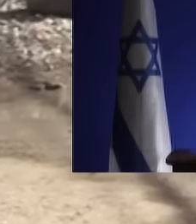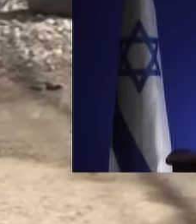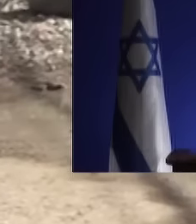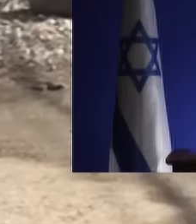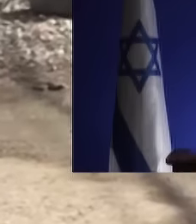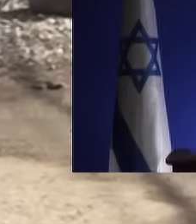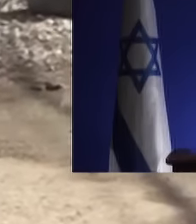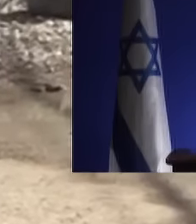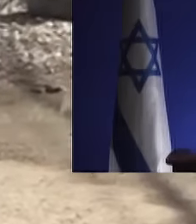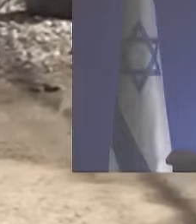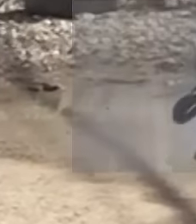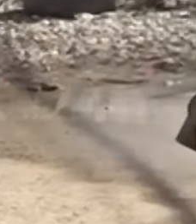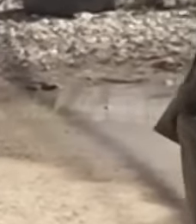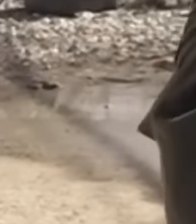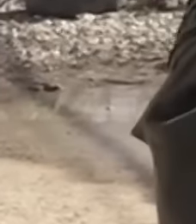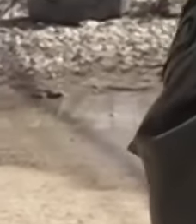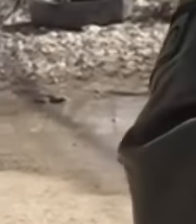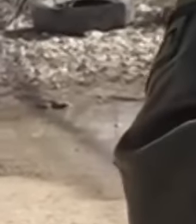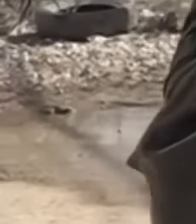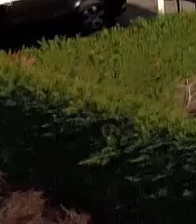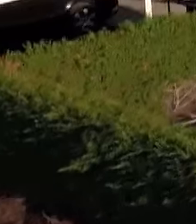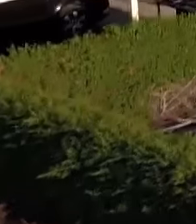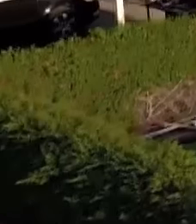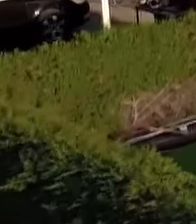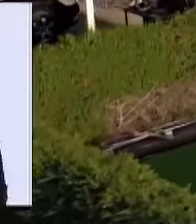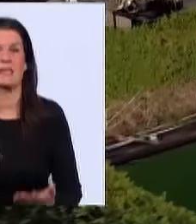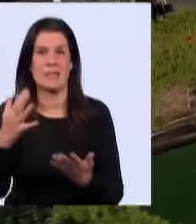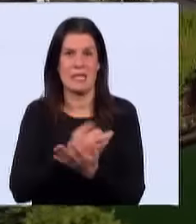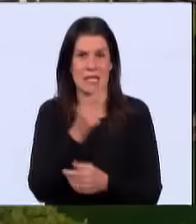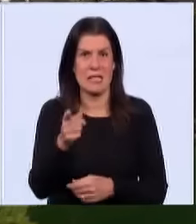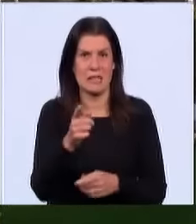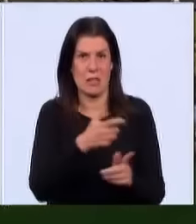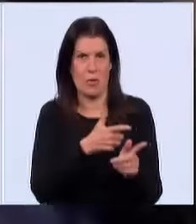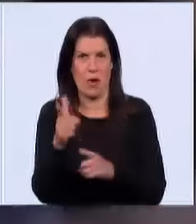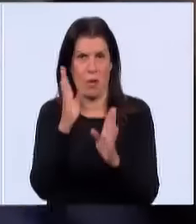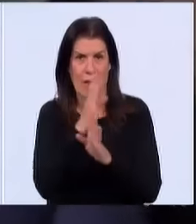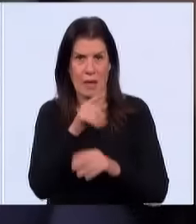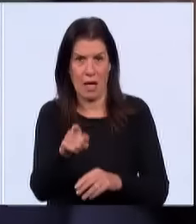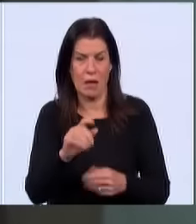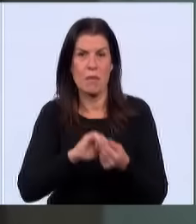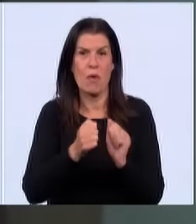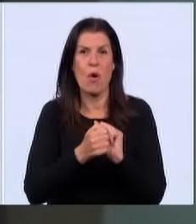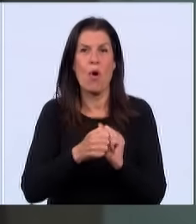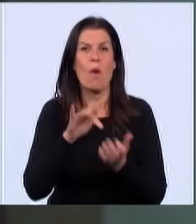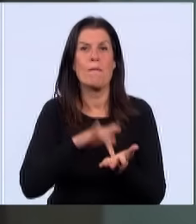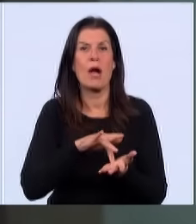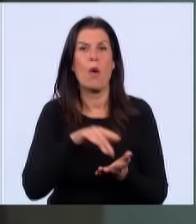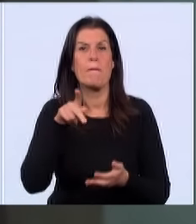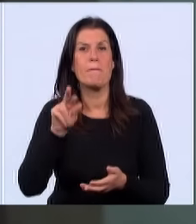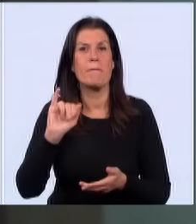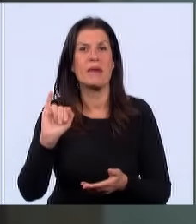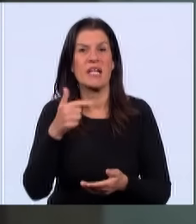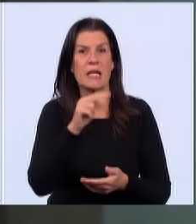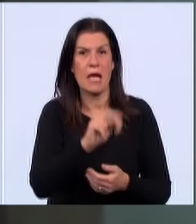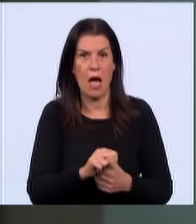המוצב, צריכו להרוג פה כמה מחבלים מאחורינו. או בפריגן. זאת אומרת, כאילו נגמר הקרב. הם ברחו בסוף, הם